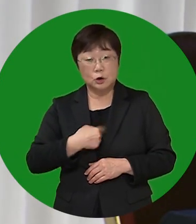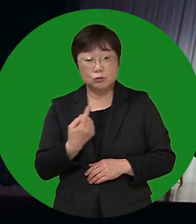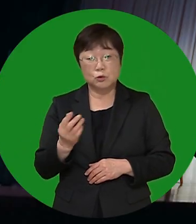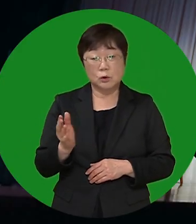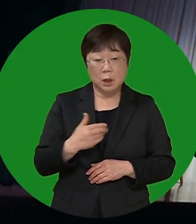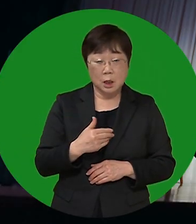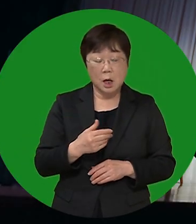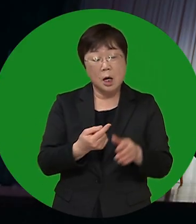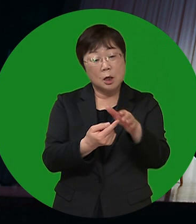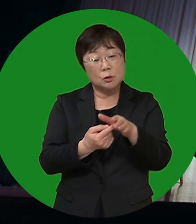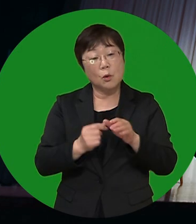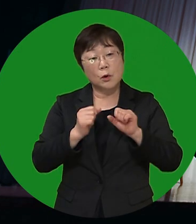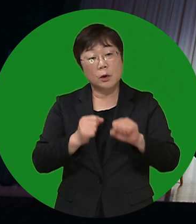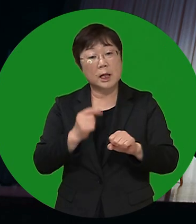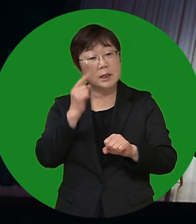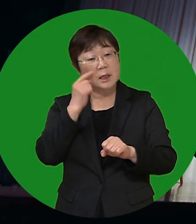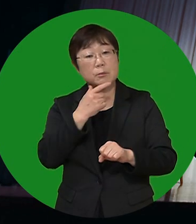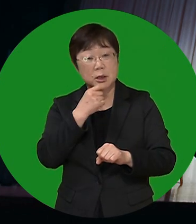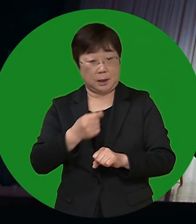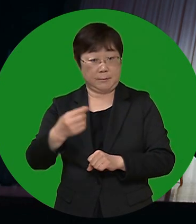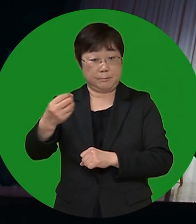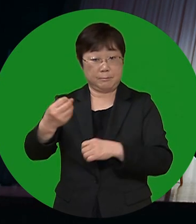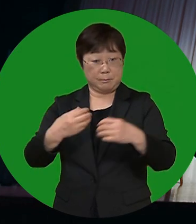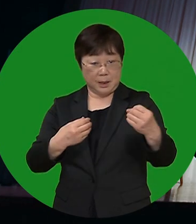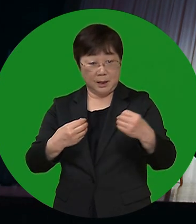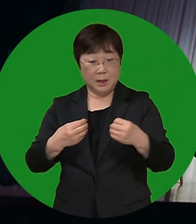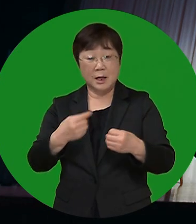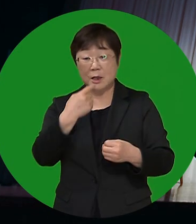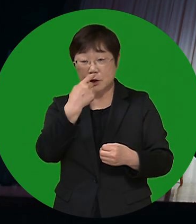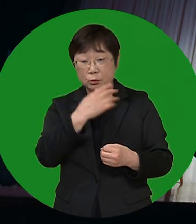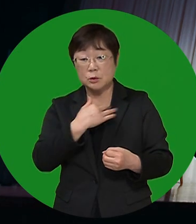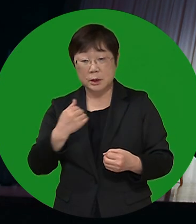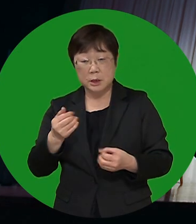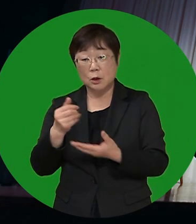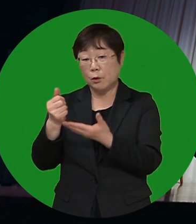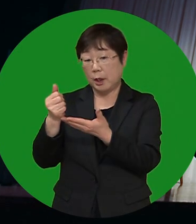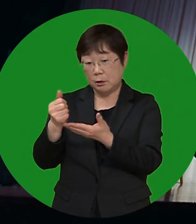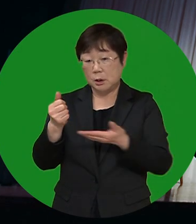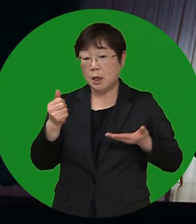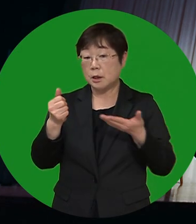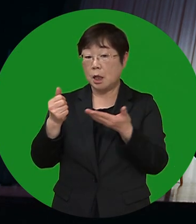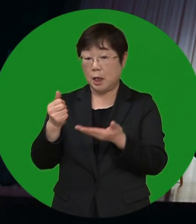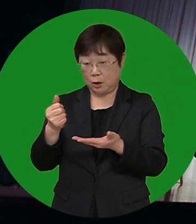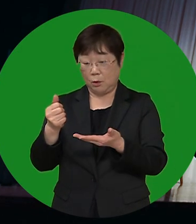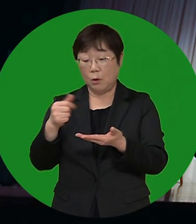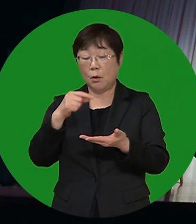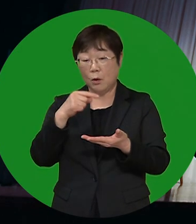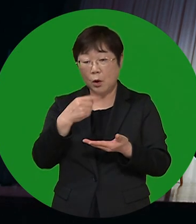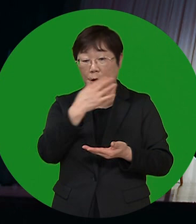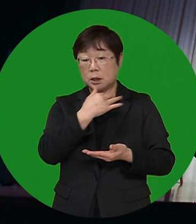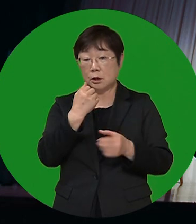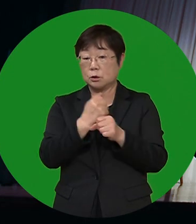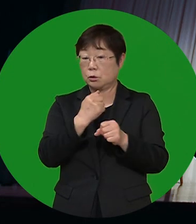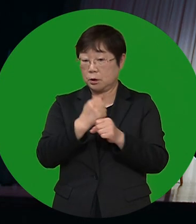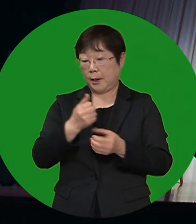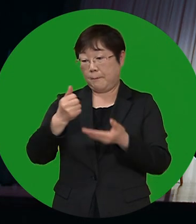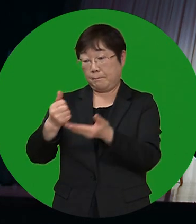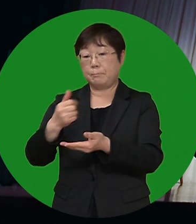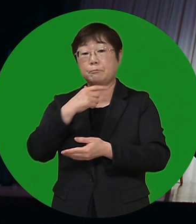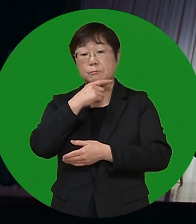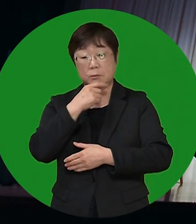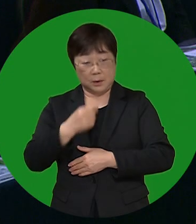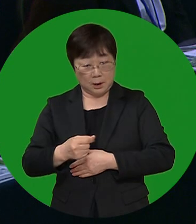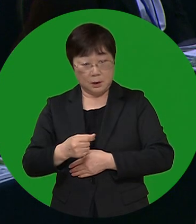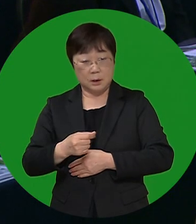に飲み方やってみたいな自分達がお客様に提供するものを自分たちで作ってみたいと